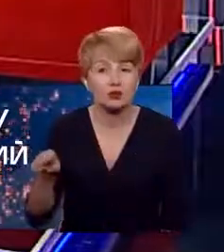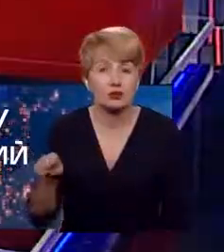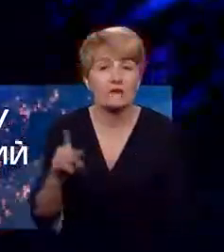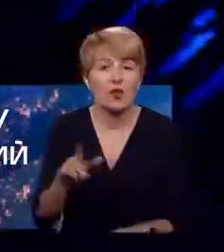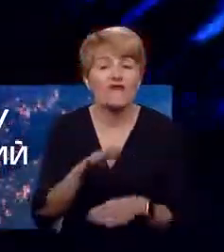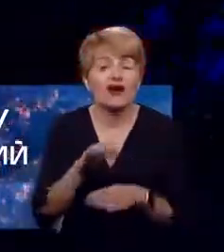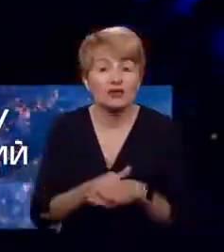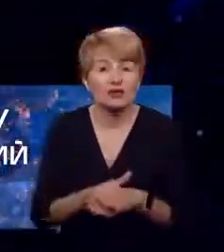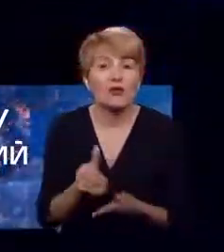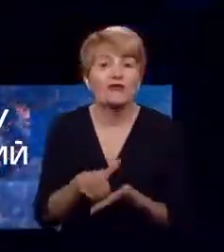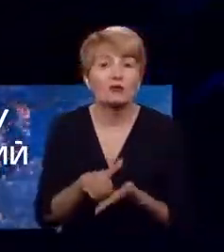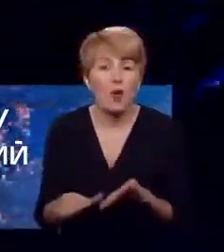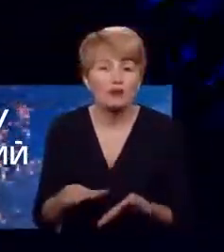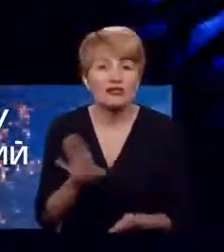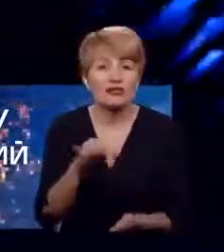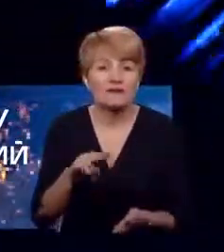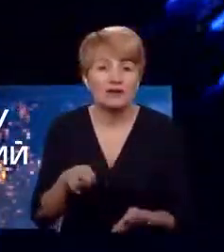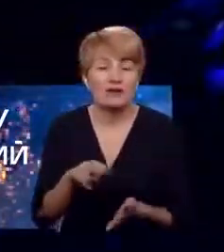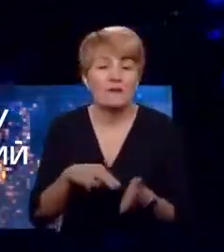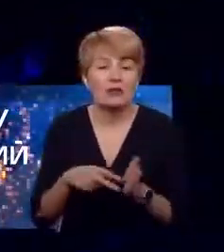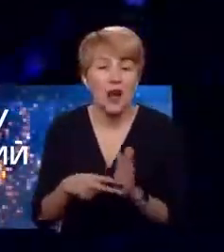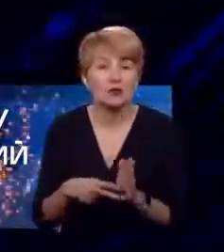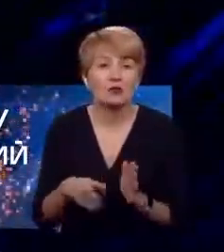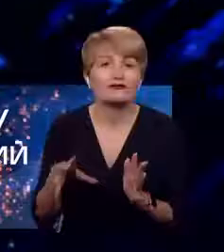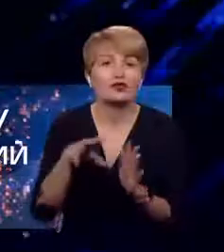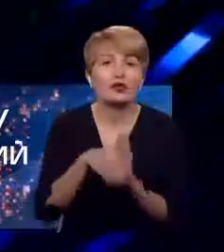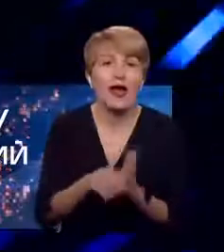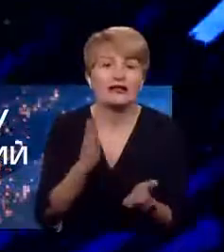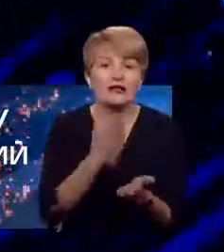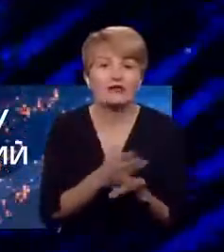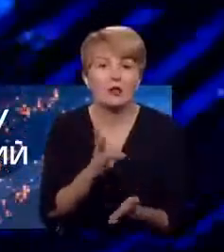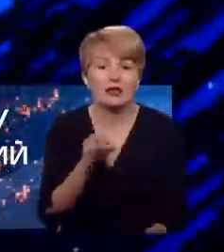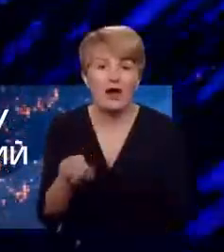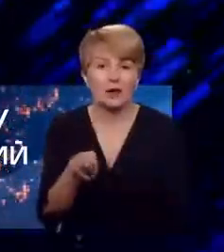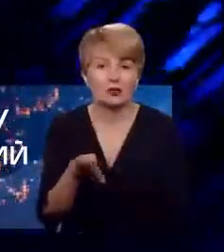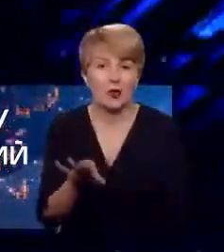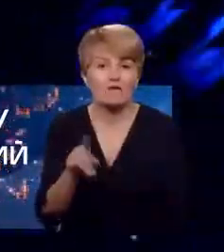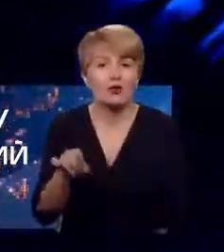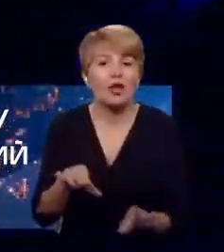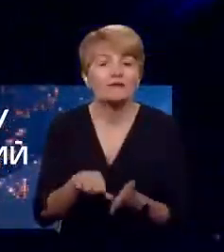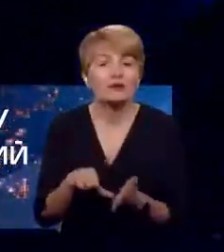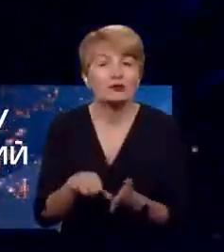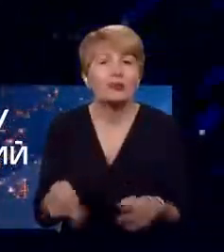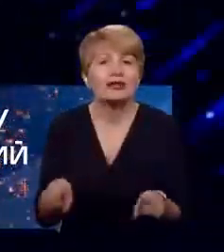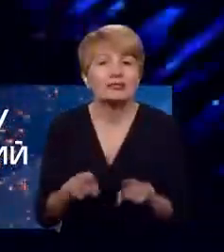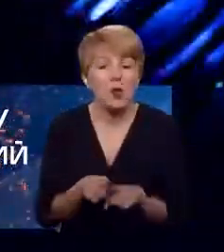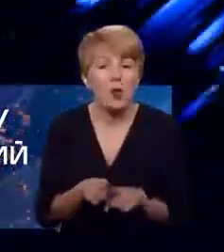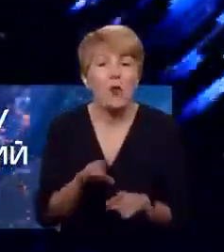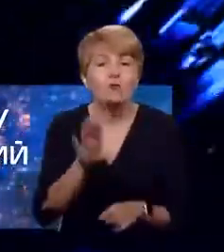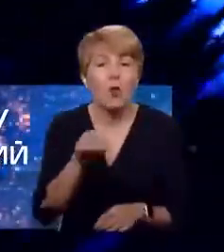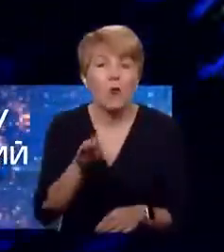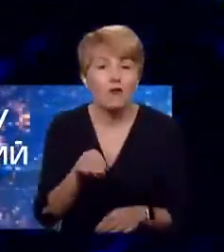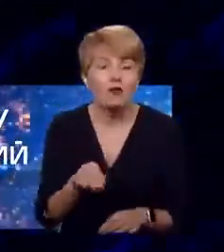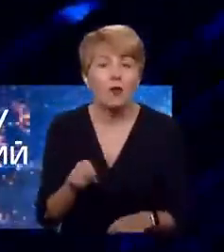фактично відмовилася від плану членства на НАТО. Вона виступила з такою промовою про те,